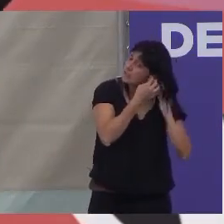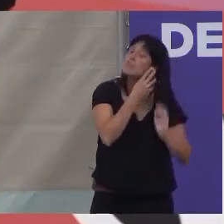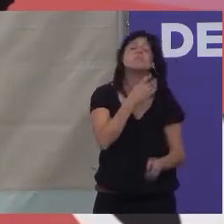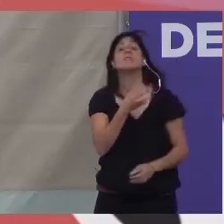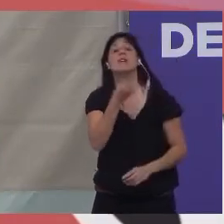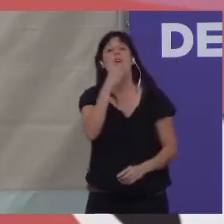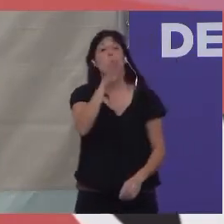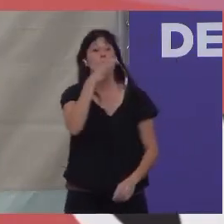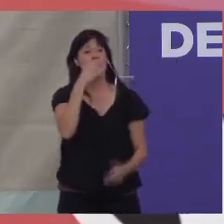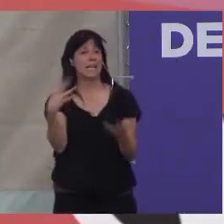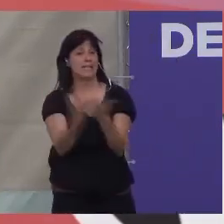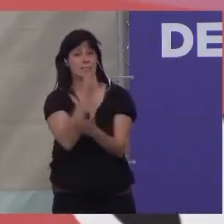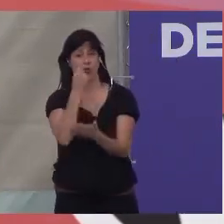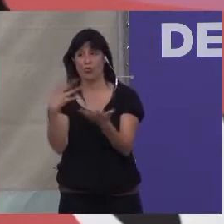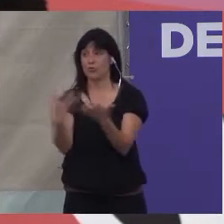Bona vesprada a totes i tots.